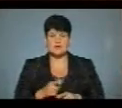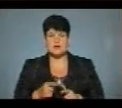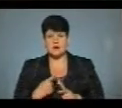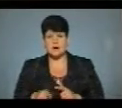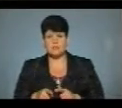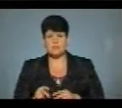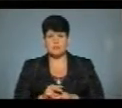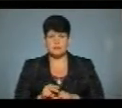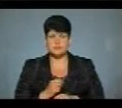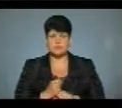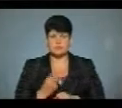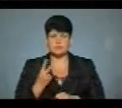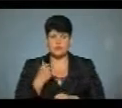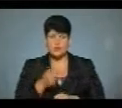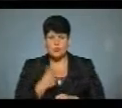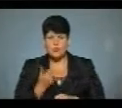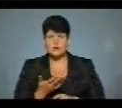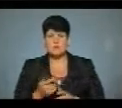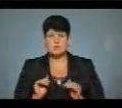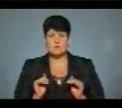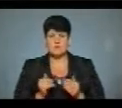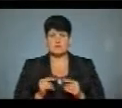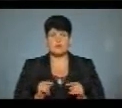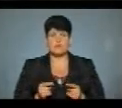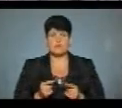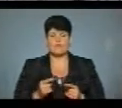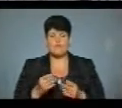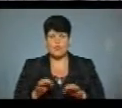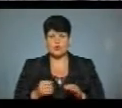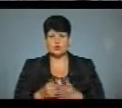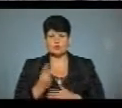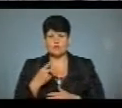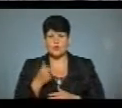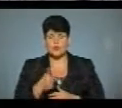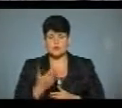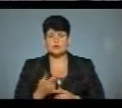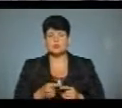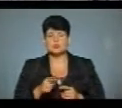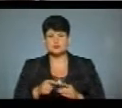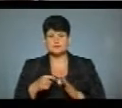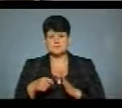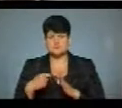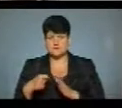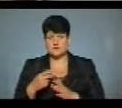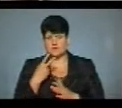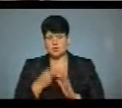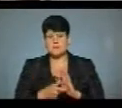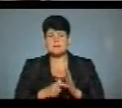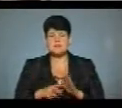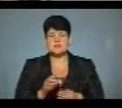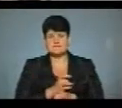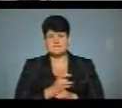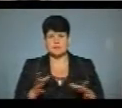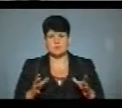до 2 років, або обмеження волі до 2 років, каже Леся Гурецька. На цих кадрах, знятих 3 січня, видно приміщення, де